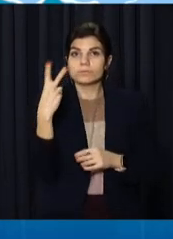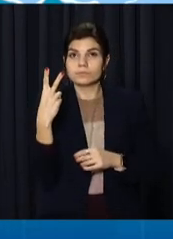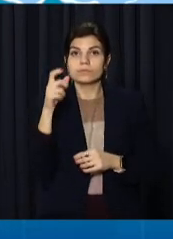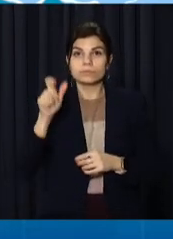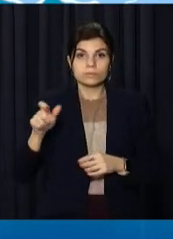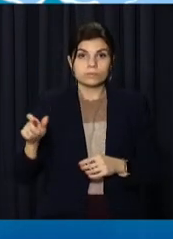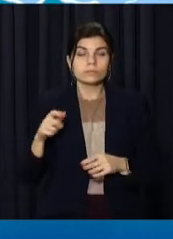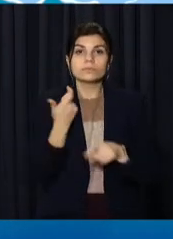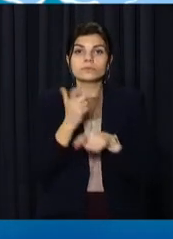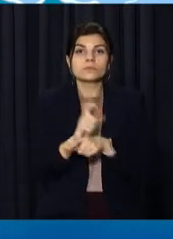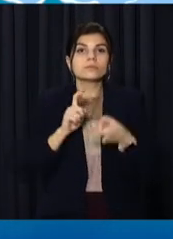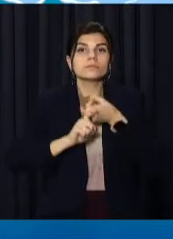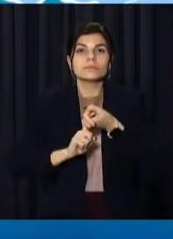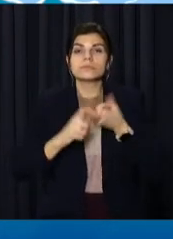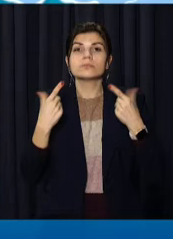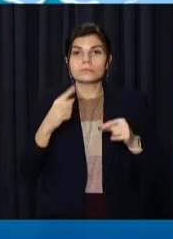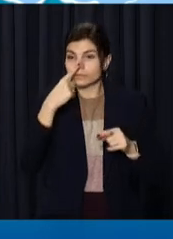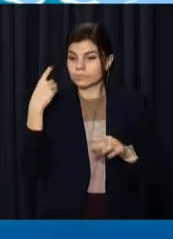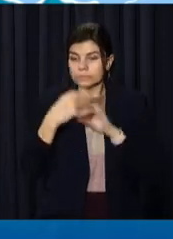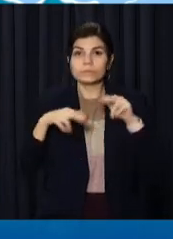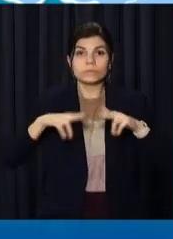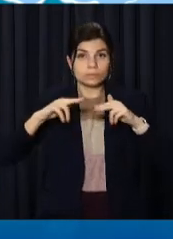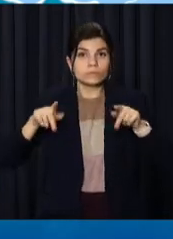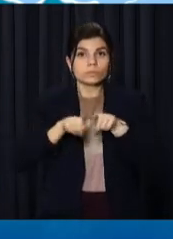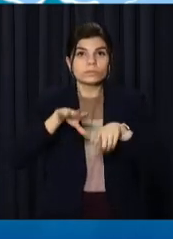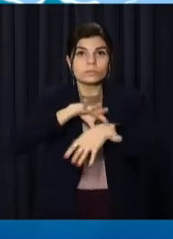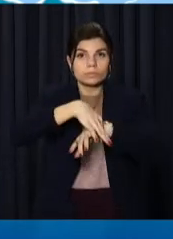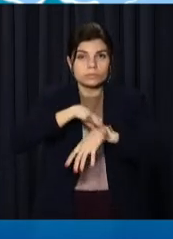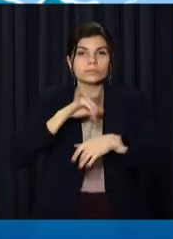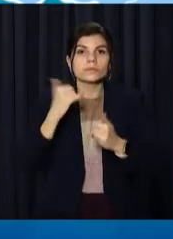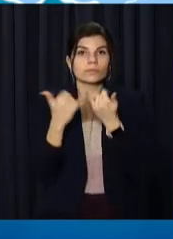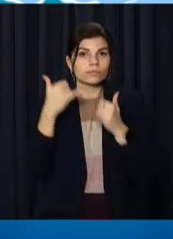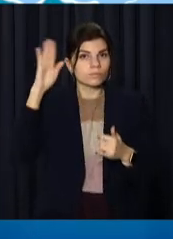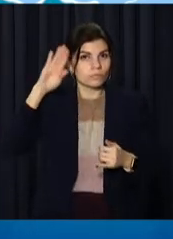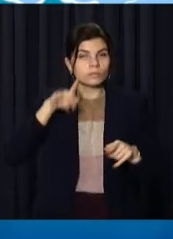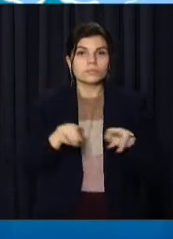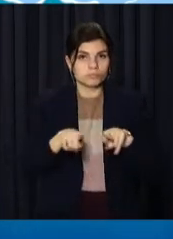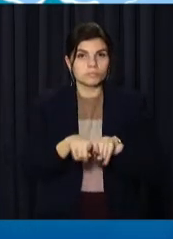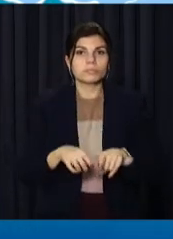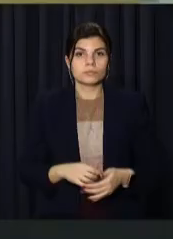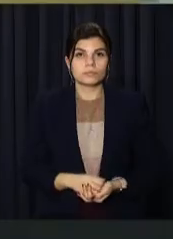людини. Найбільше заражених за попередню добу у Дніпрі, Павлограді та Жовтих Водах.